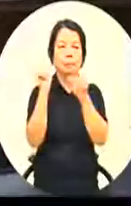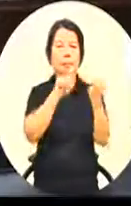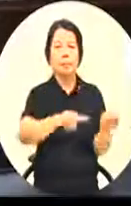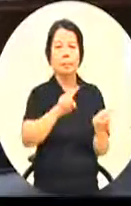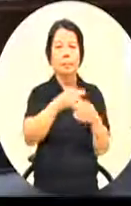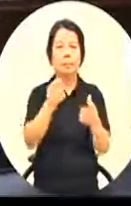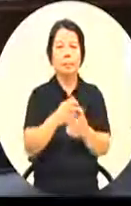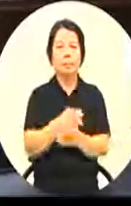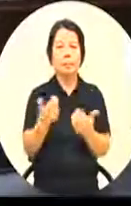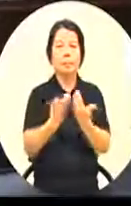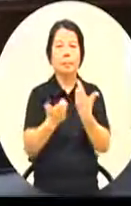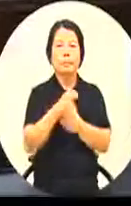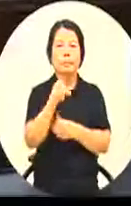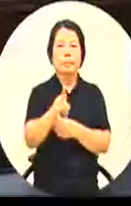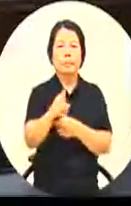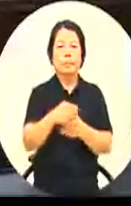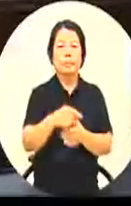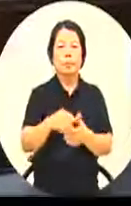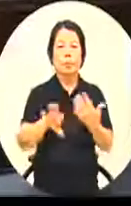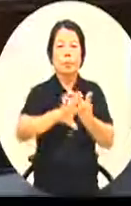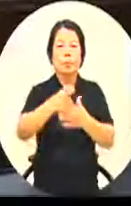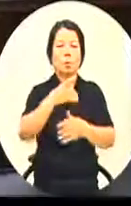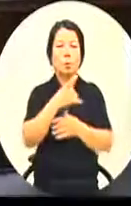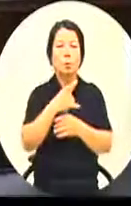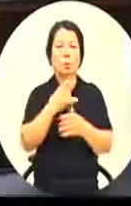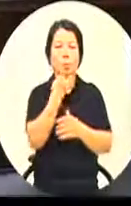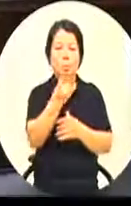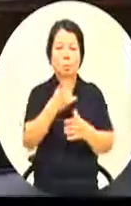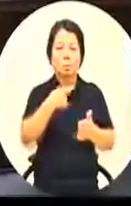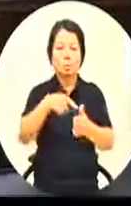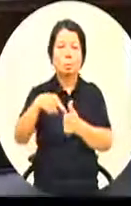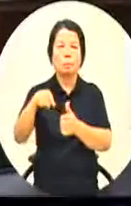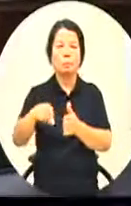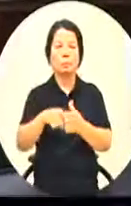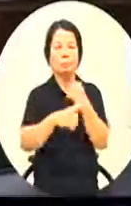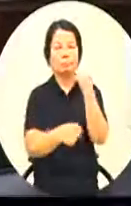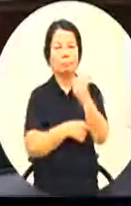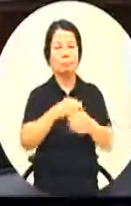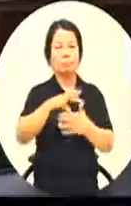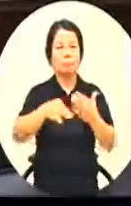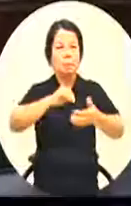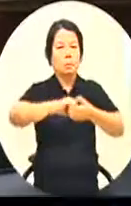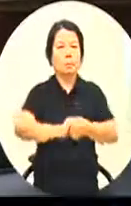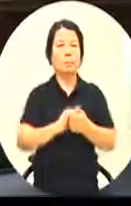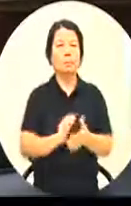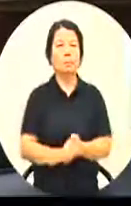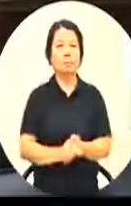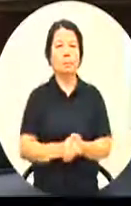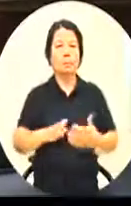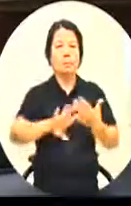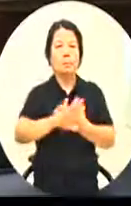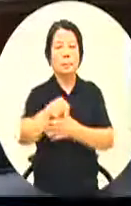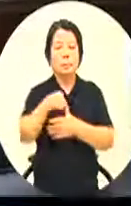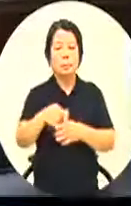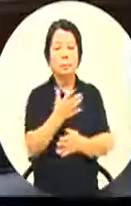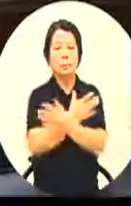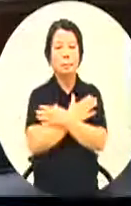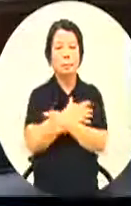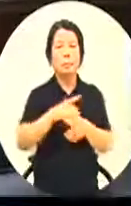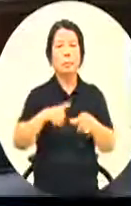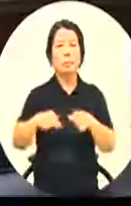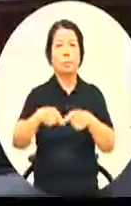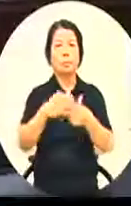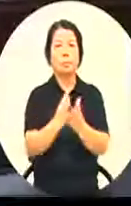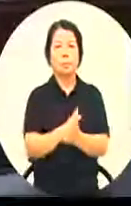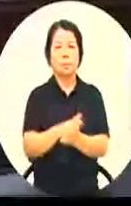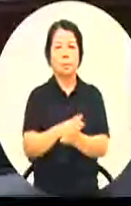科的外语教学。好，这个是法令的规定。但例外状况是，如果这个幼儿园有提到有另外